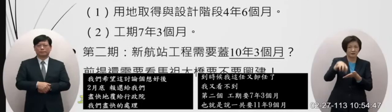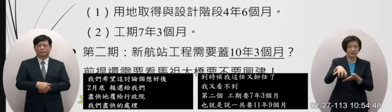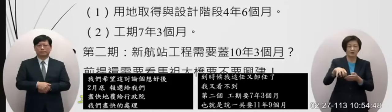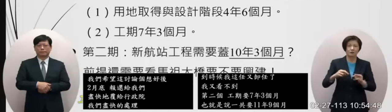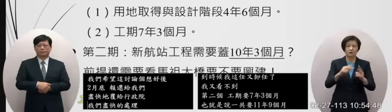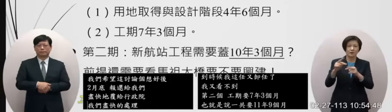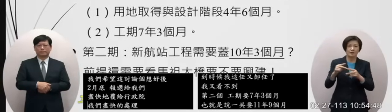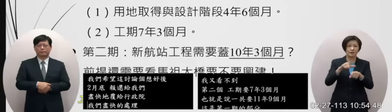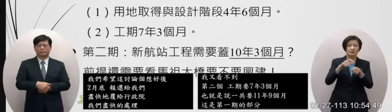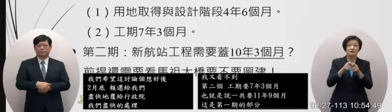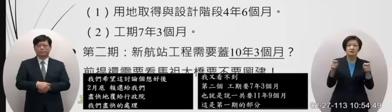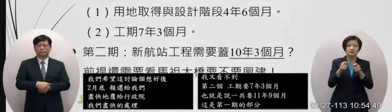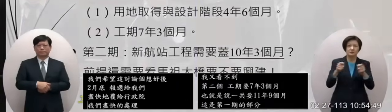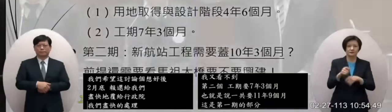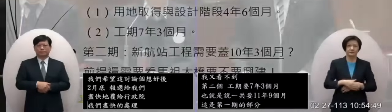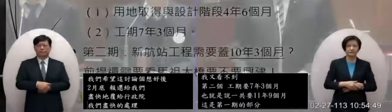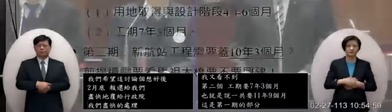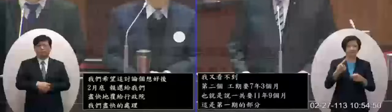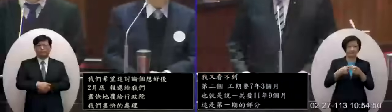盖多久呢？